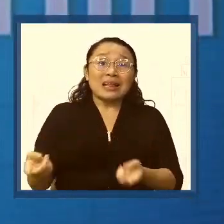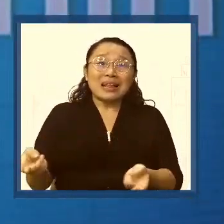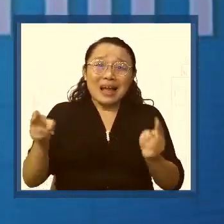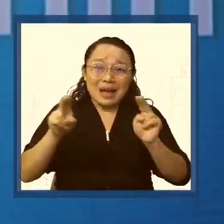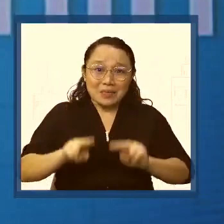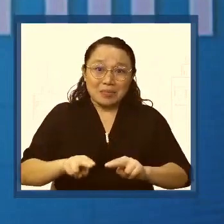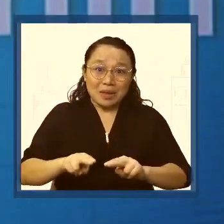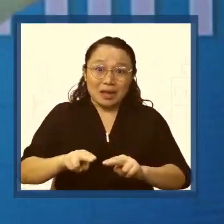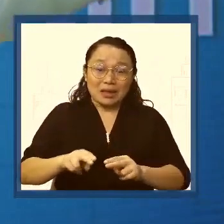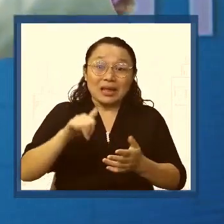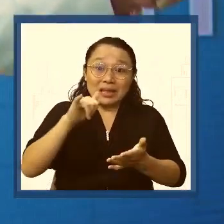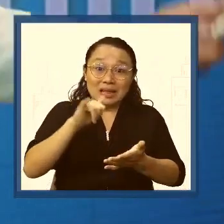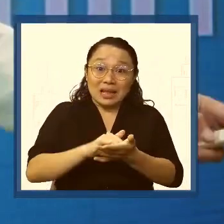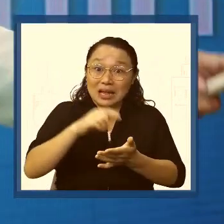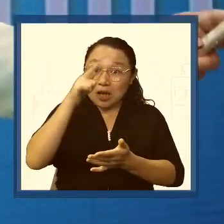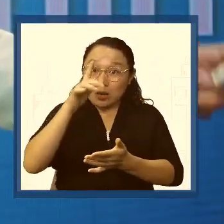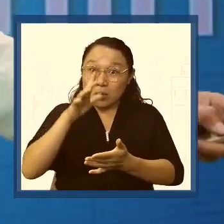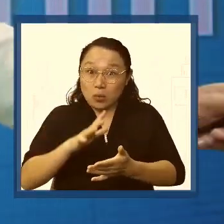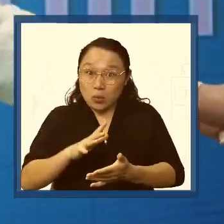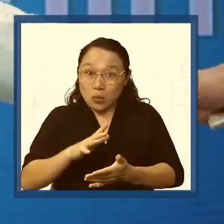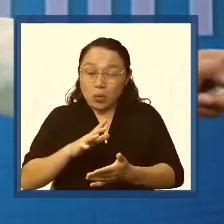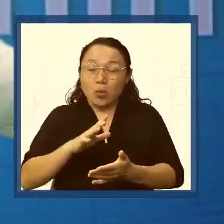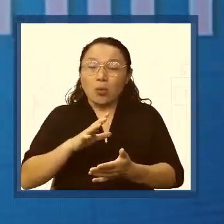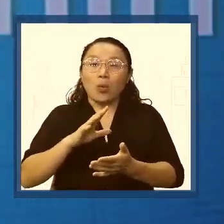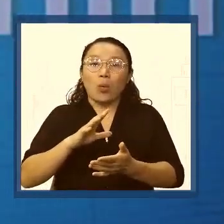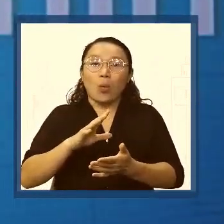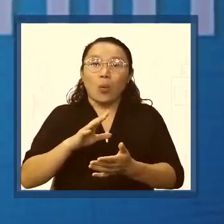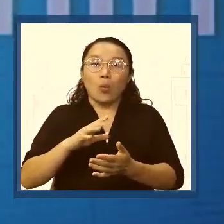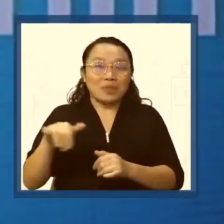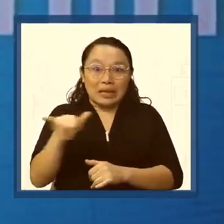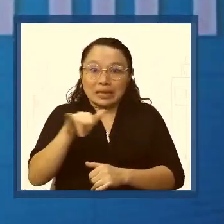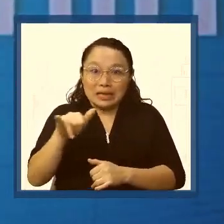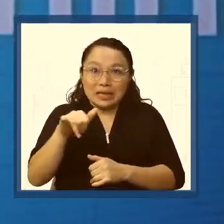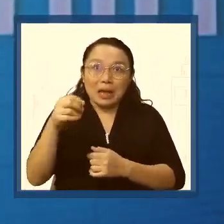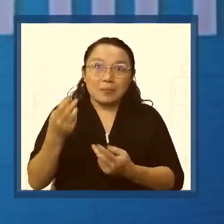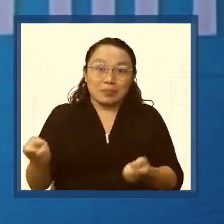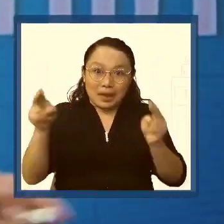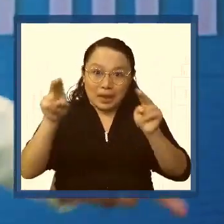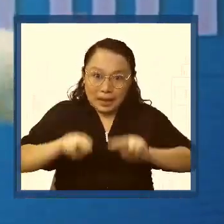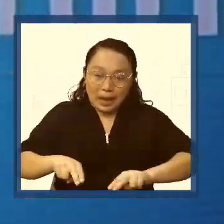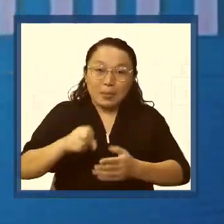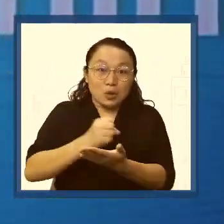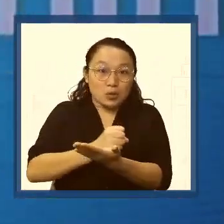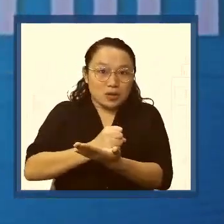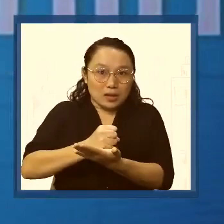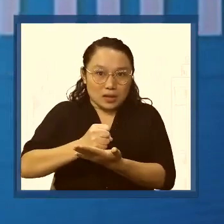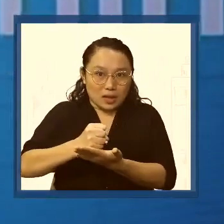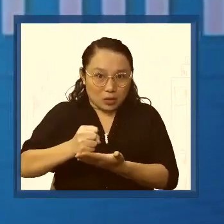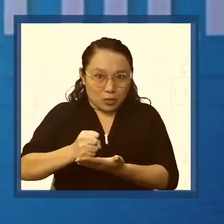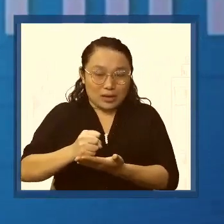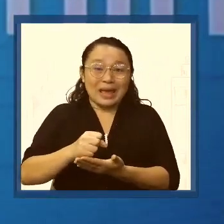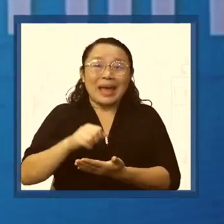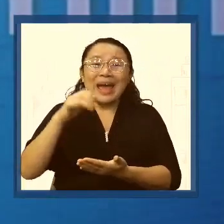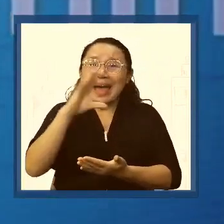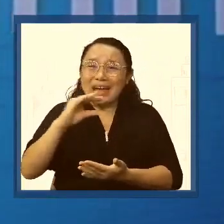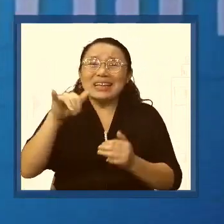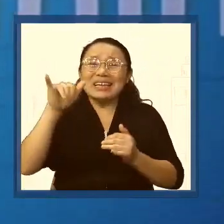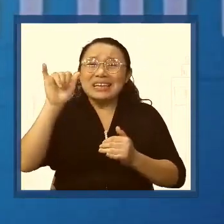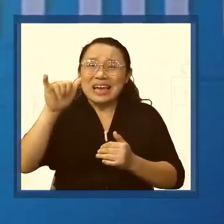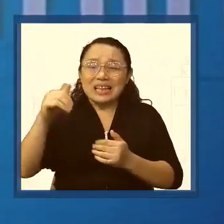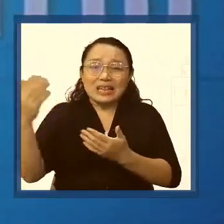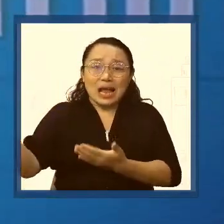si Kristo mo ang landong sa mga paghalad-halad nga mamanap nga dadto sa mga tao dito sa santuario. Ning abot ang tinud nga halad,